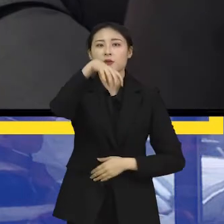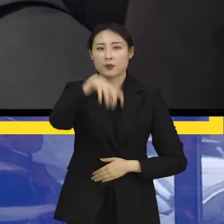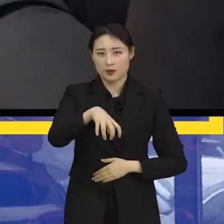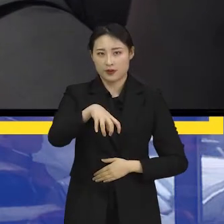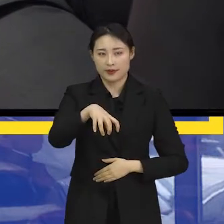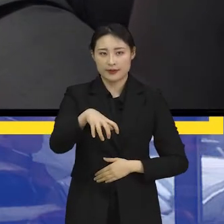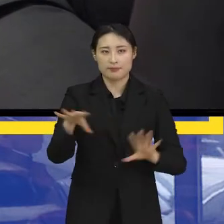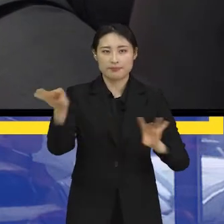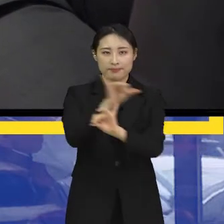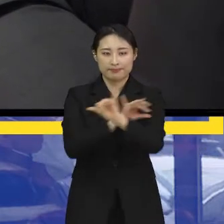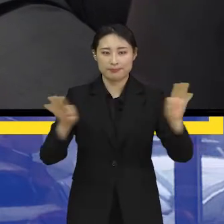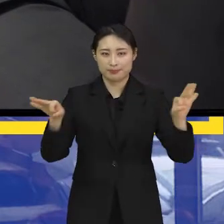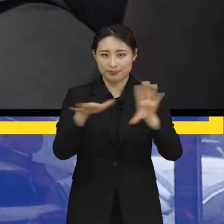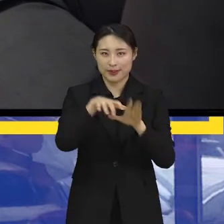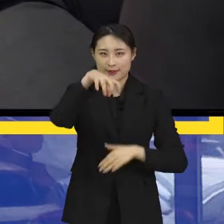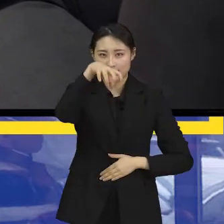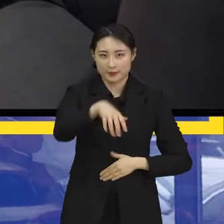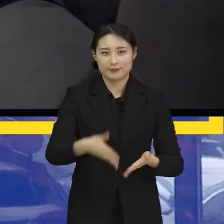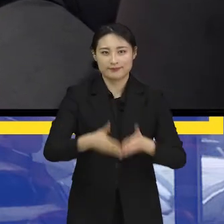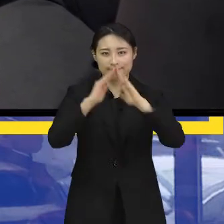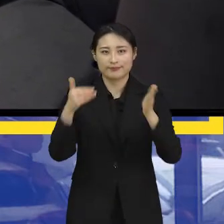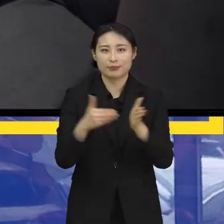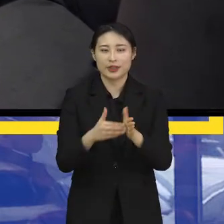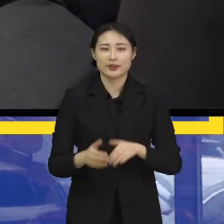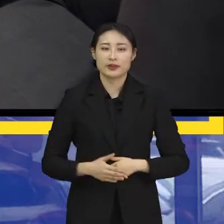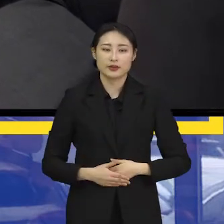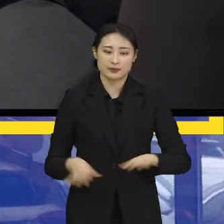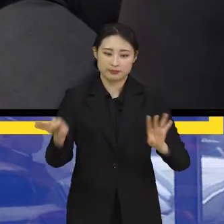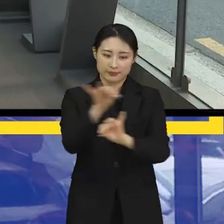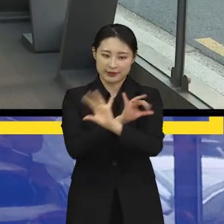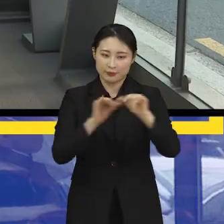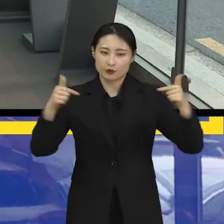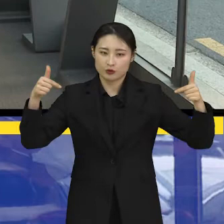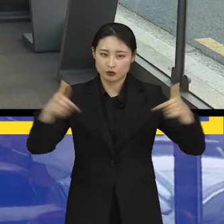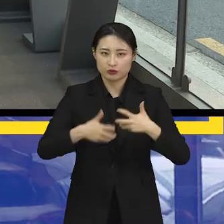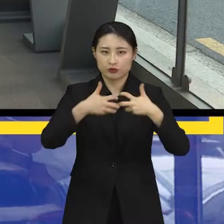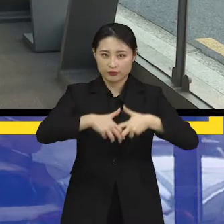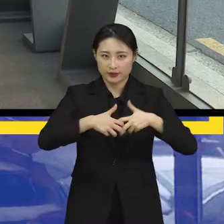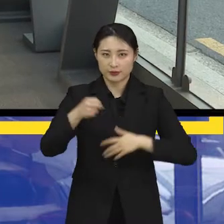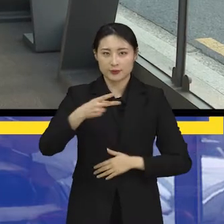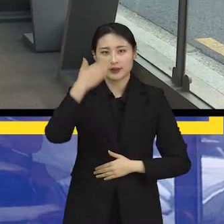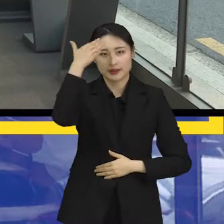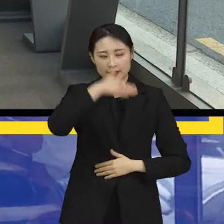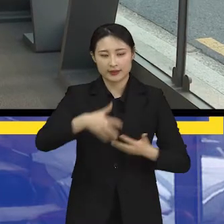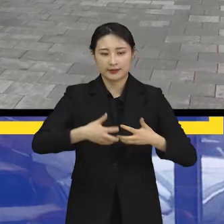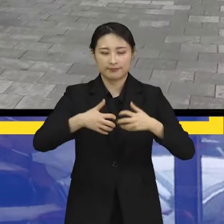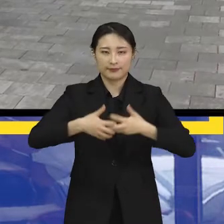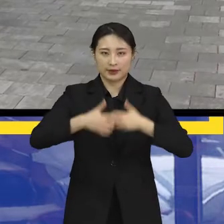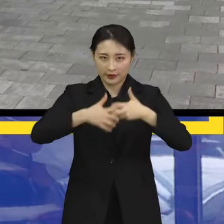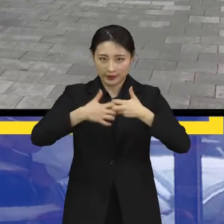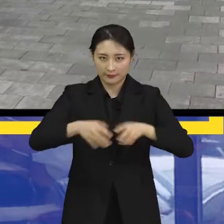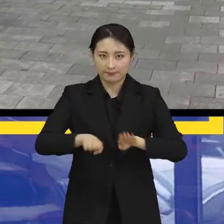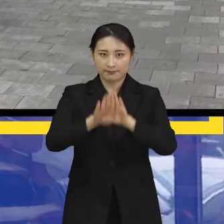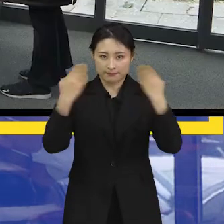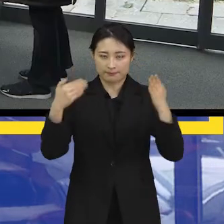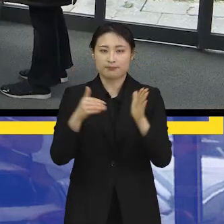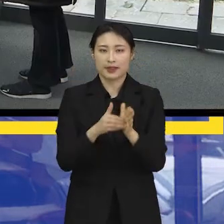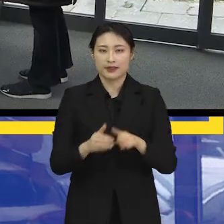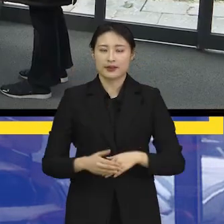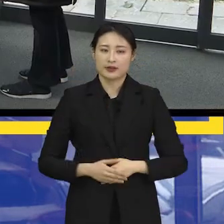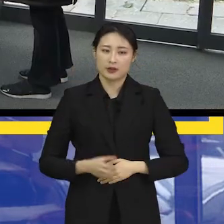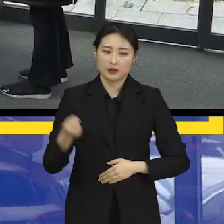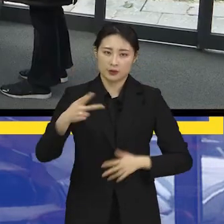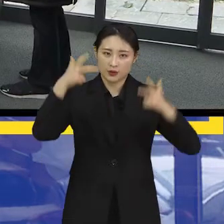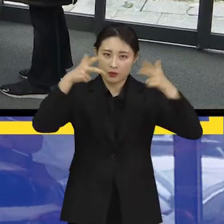프리존 쉘터를 설치했습니다. 미세먼지 저감 장치와 살균 시스템을 갖추고 냉난방 시설까지 완비해 시민들이 대기